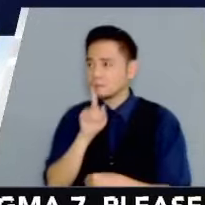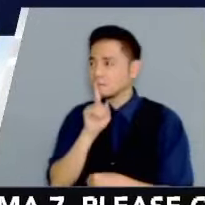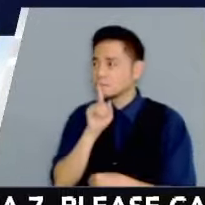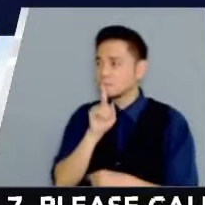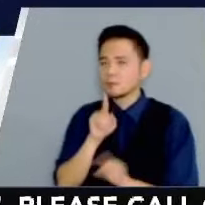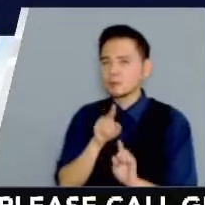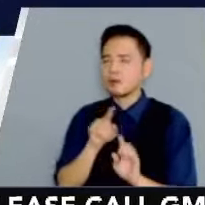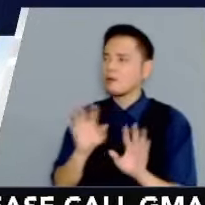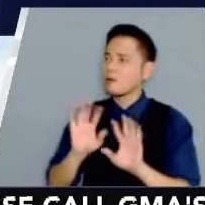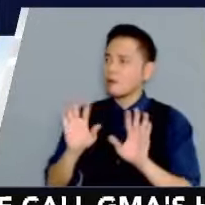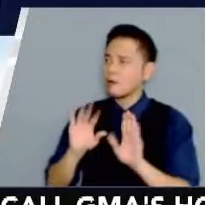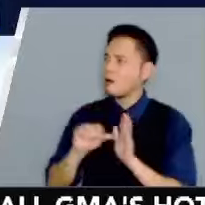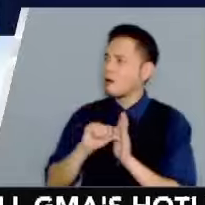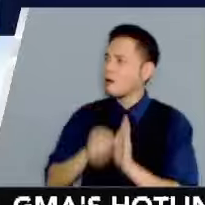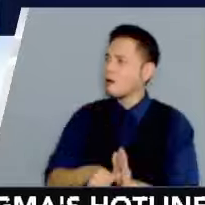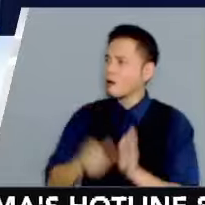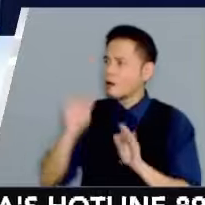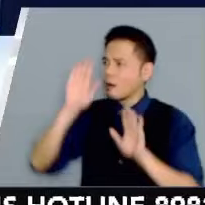Senado.